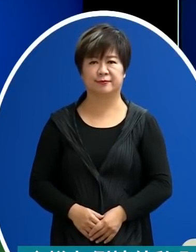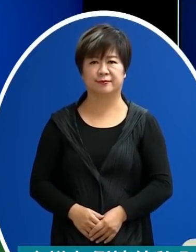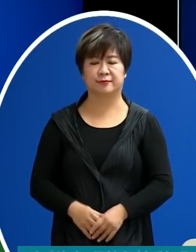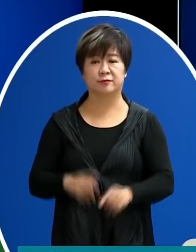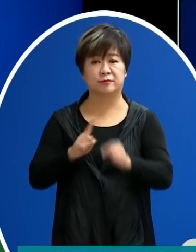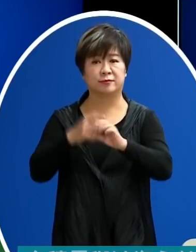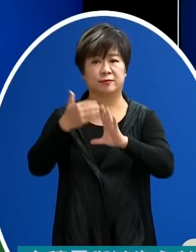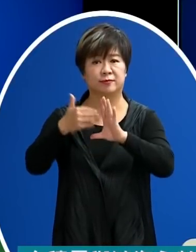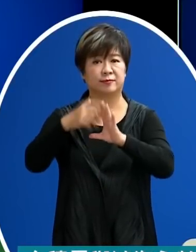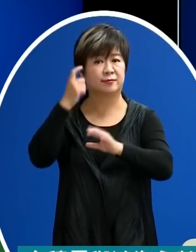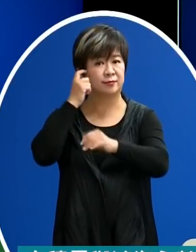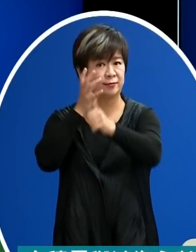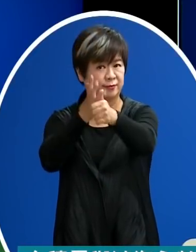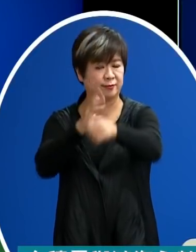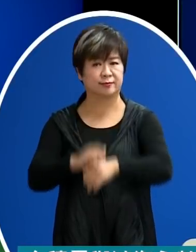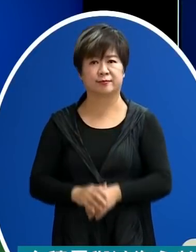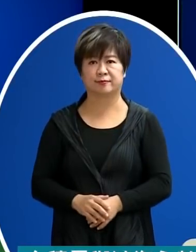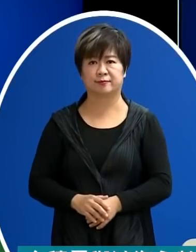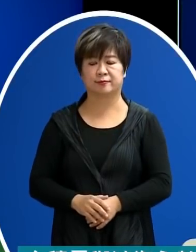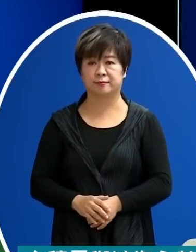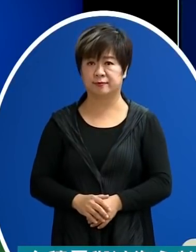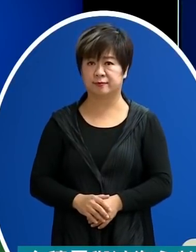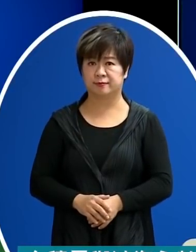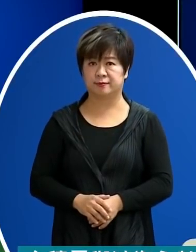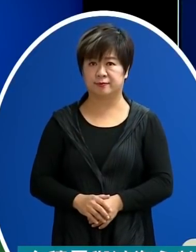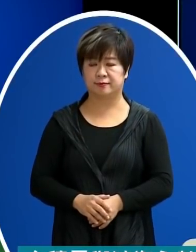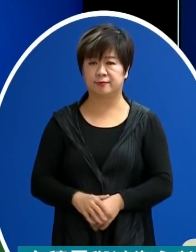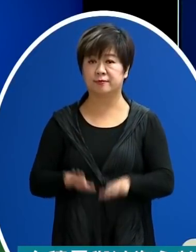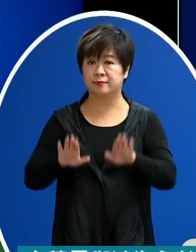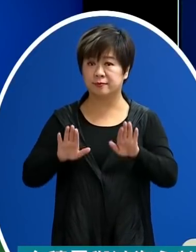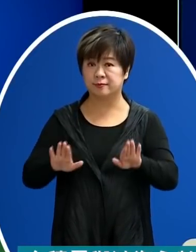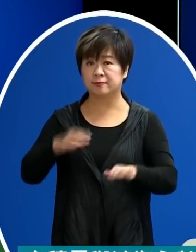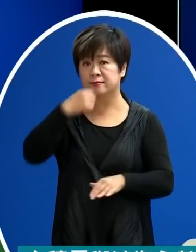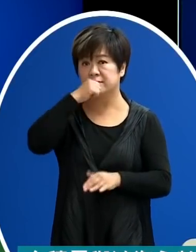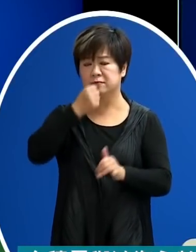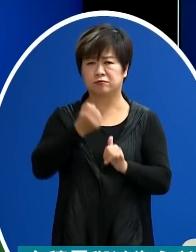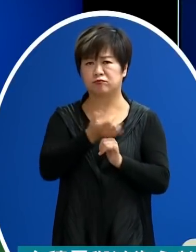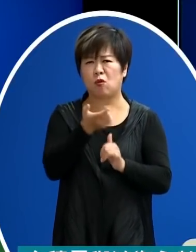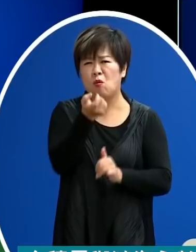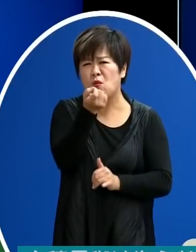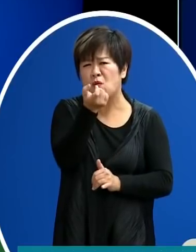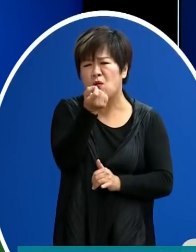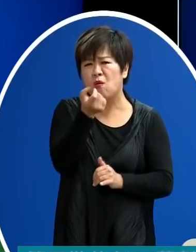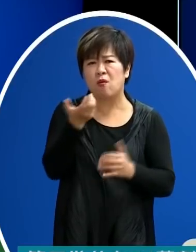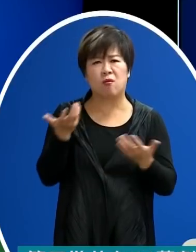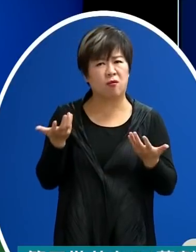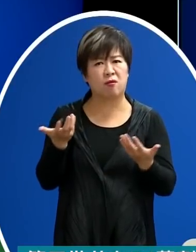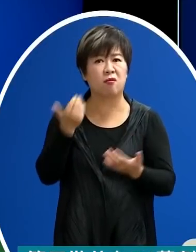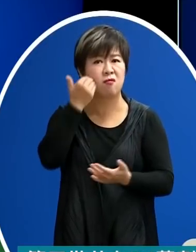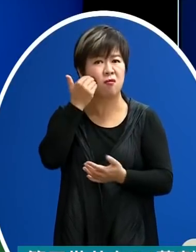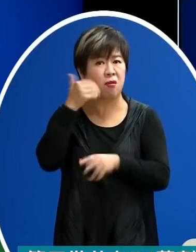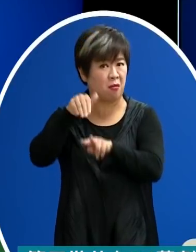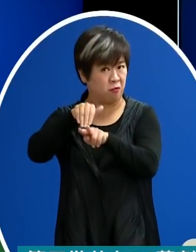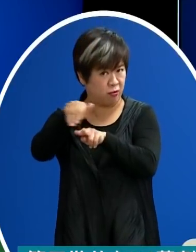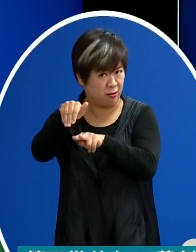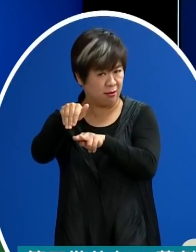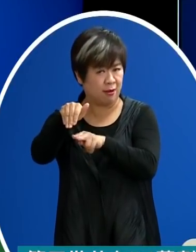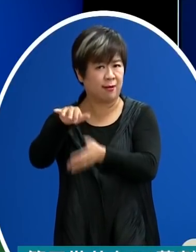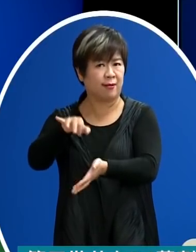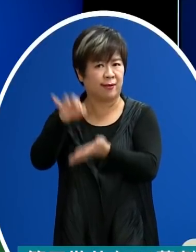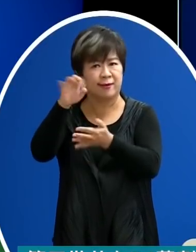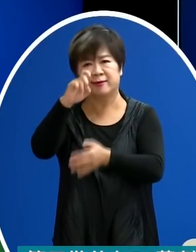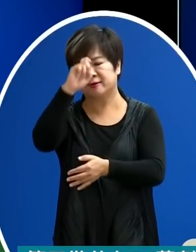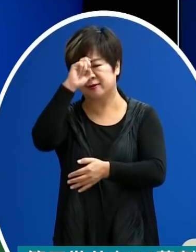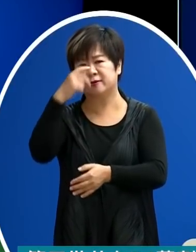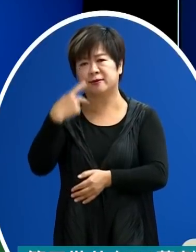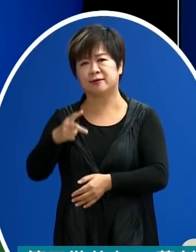指挥官好，中视新闻提问，想请问，因为目前那个我们本土的案件比较少，如果高铁有提出